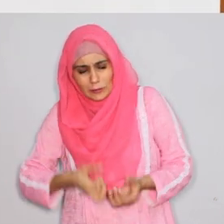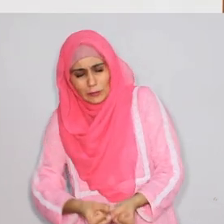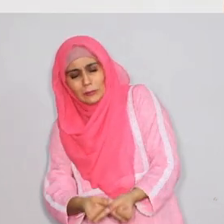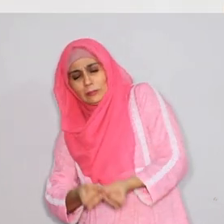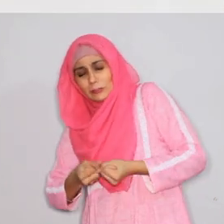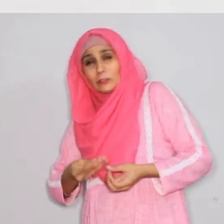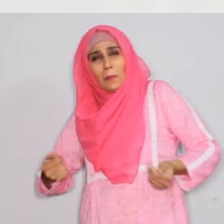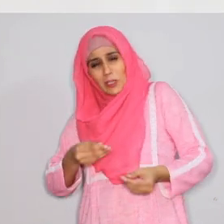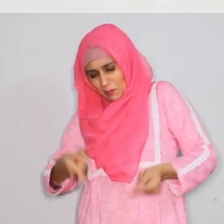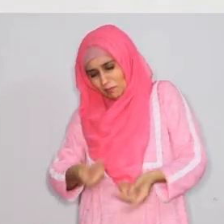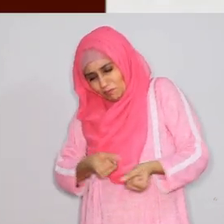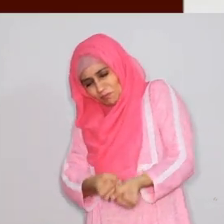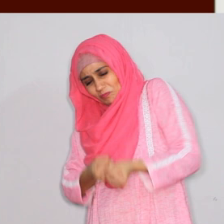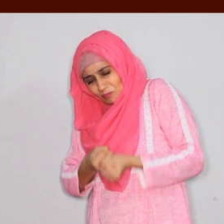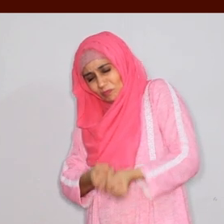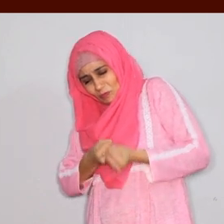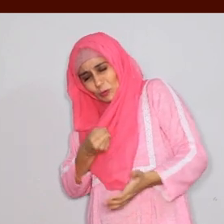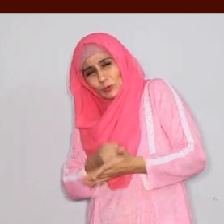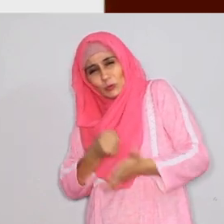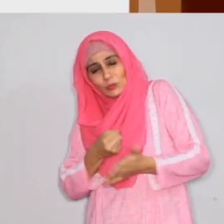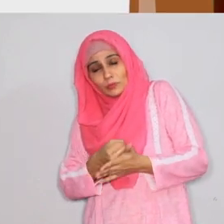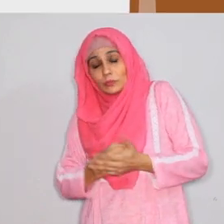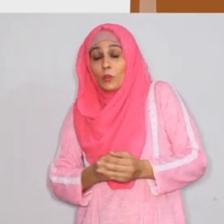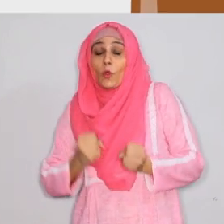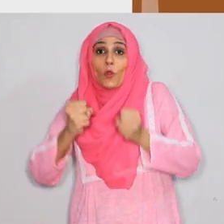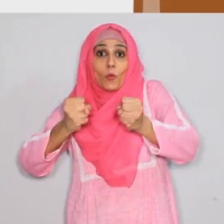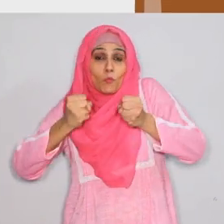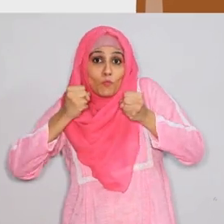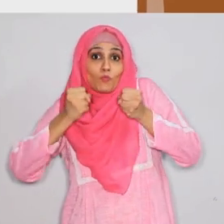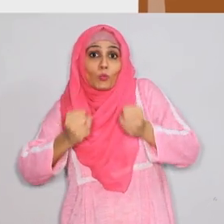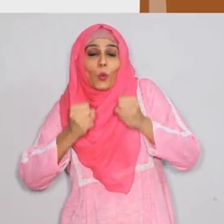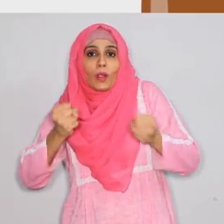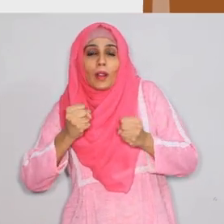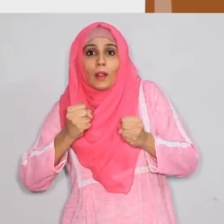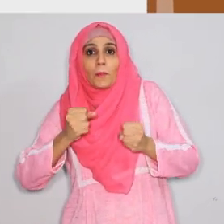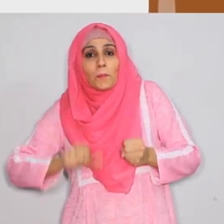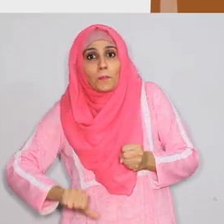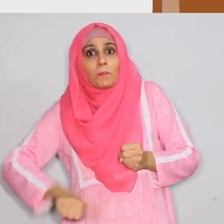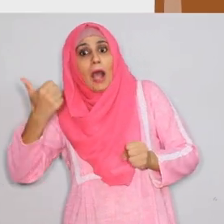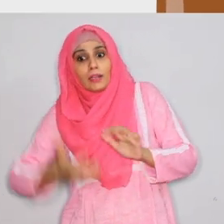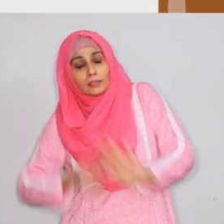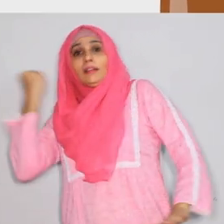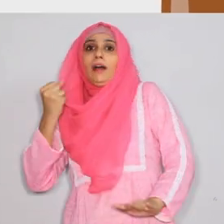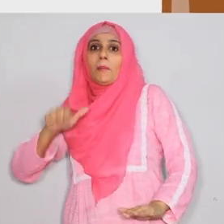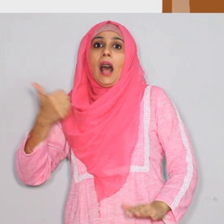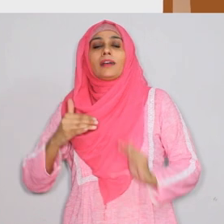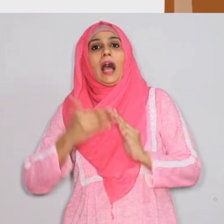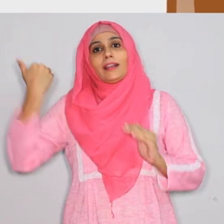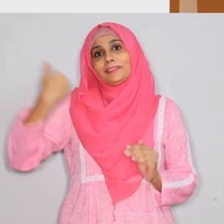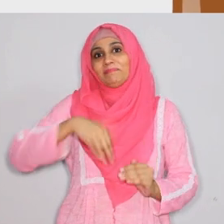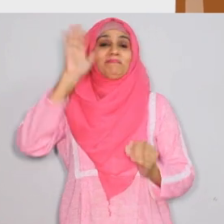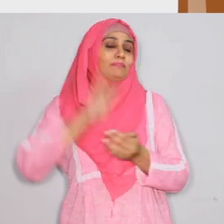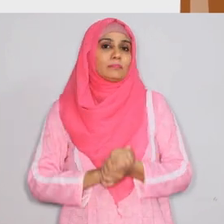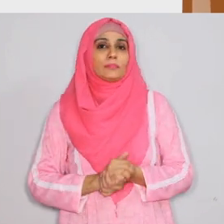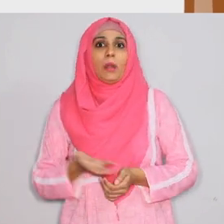उसे ज़मीन से बाहर निकाला। बड़ी मुश्किल से वो ले गई उसको घर, लेकिन